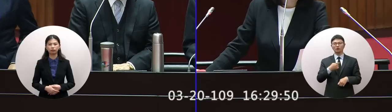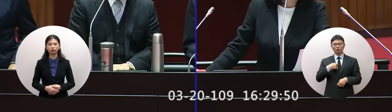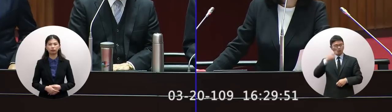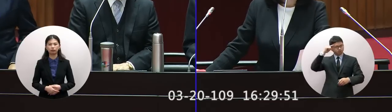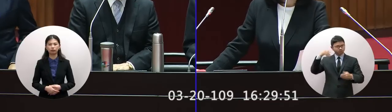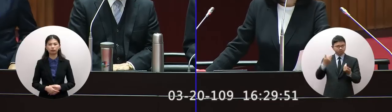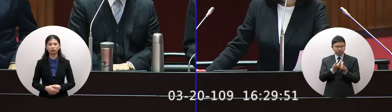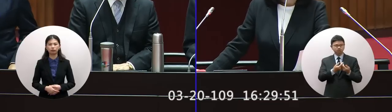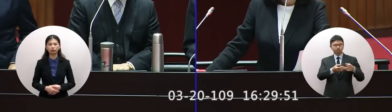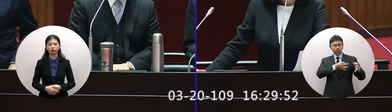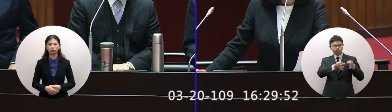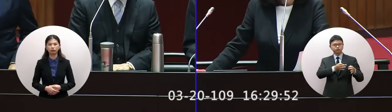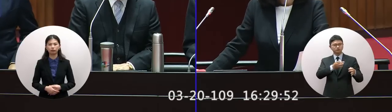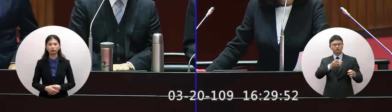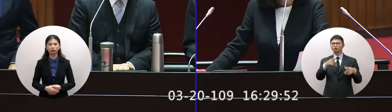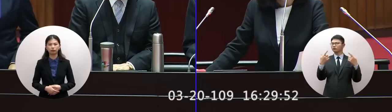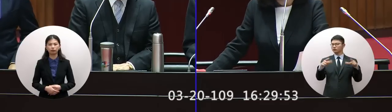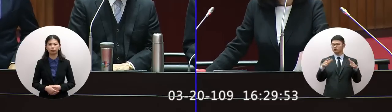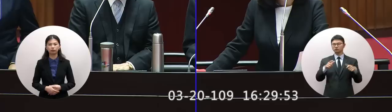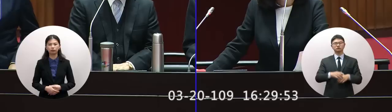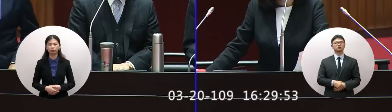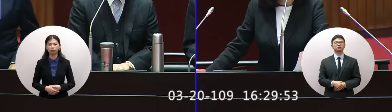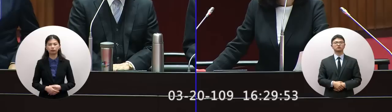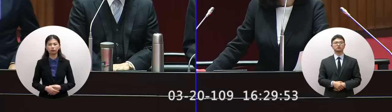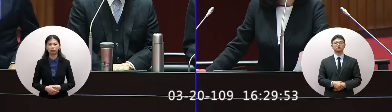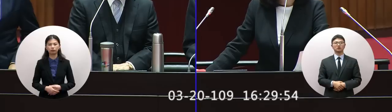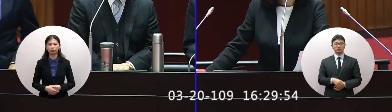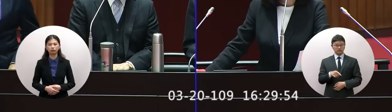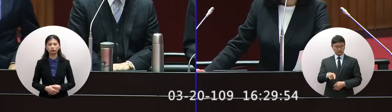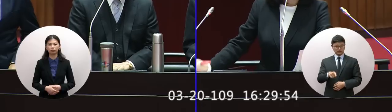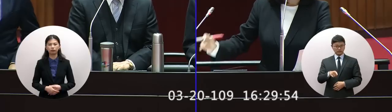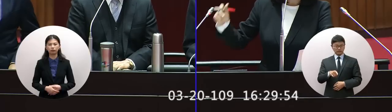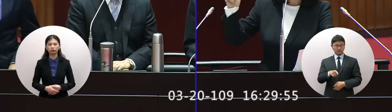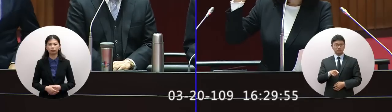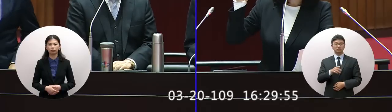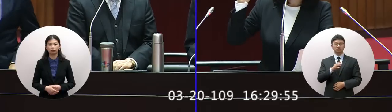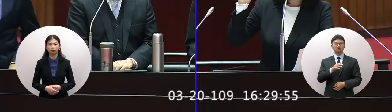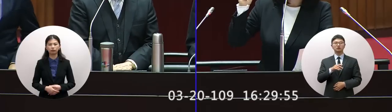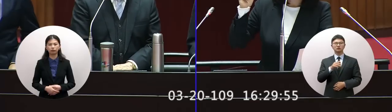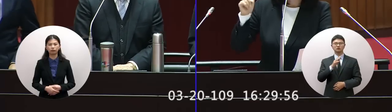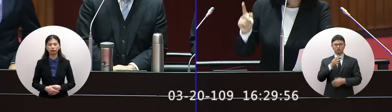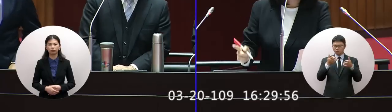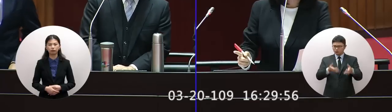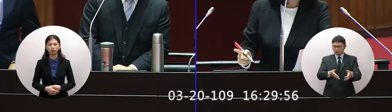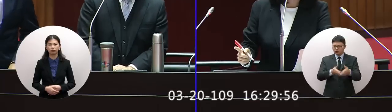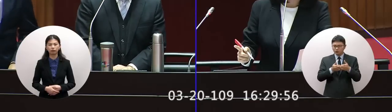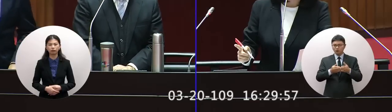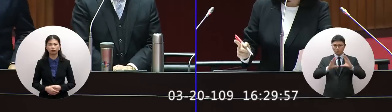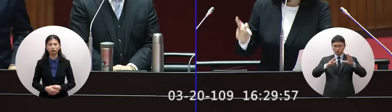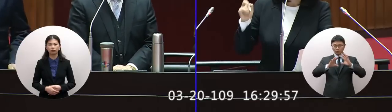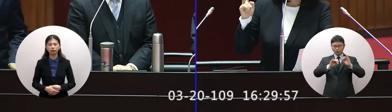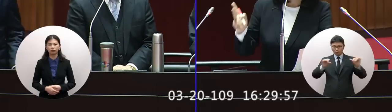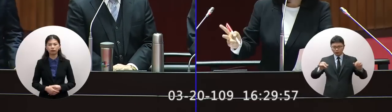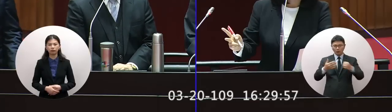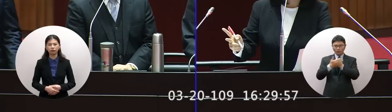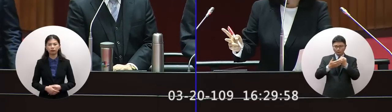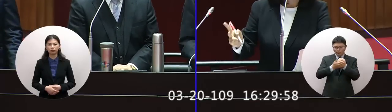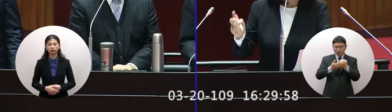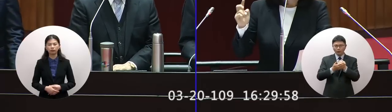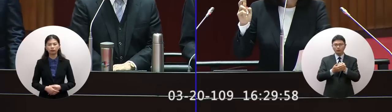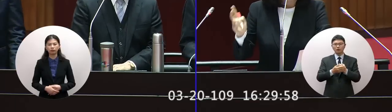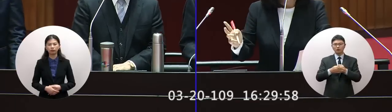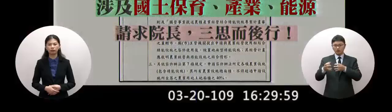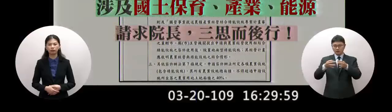不是反商，这可是涉及到了重要的国土保育、产